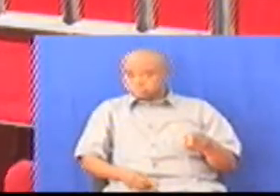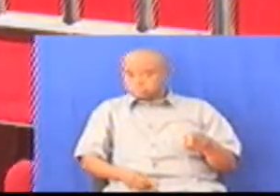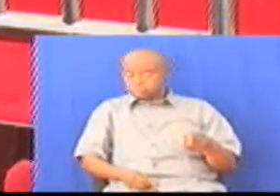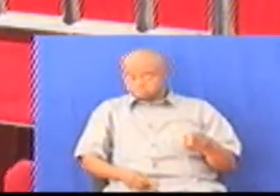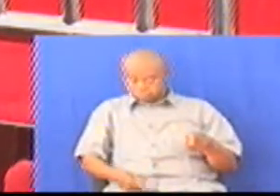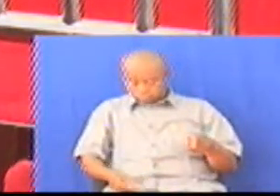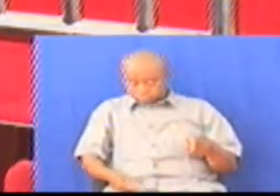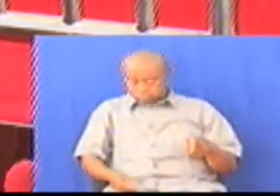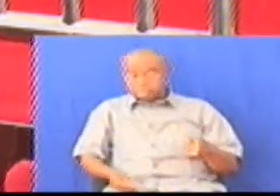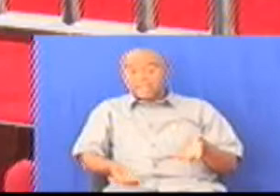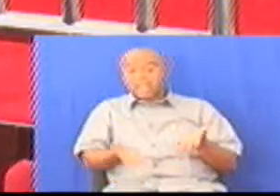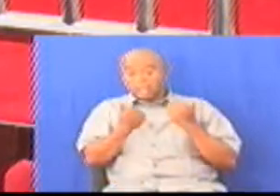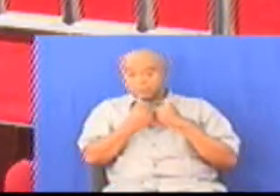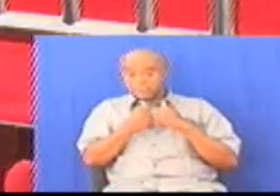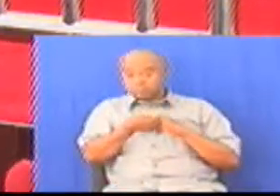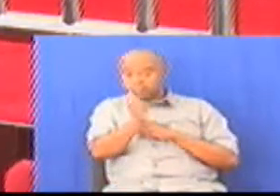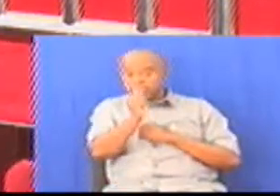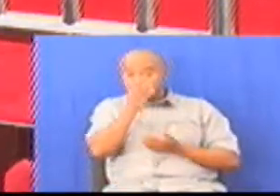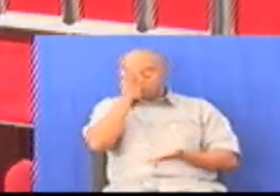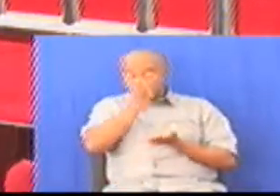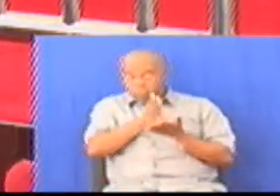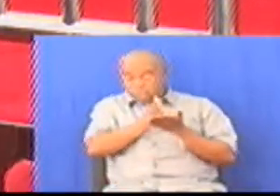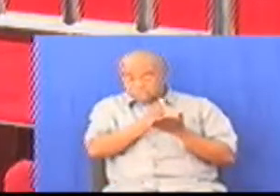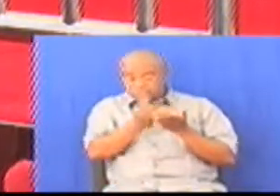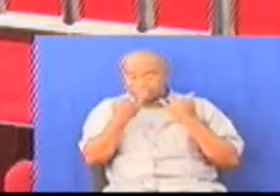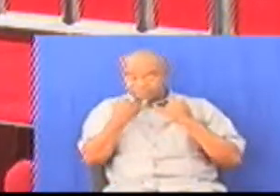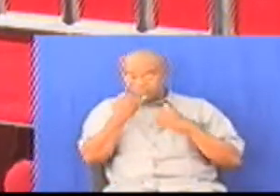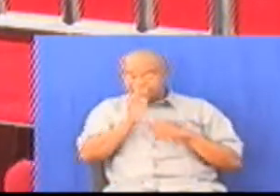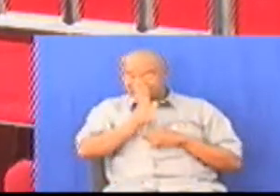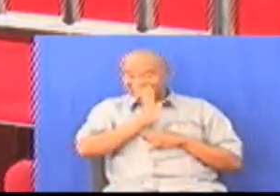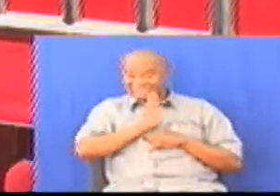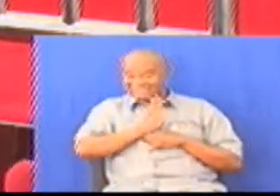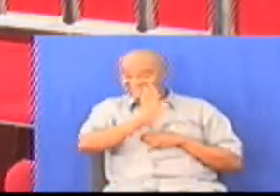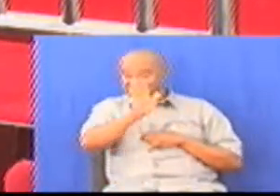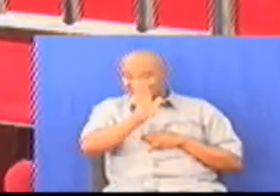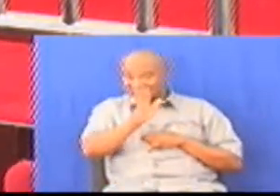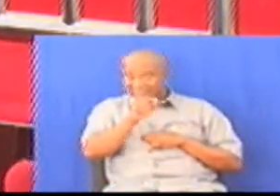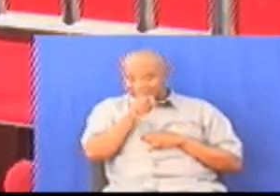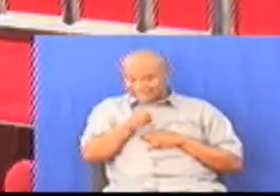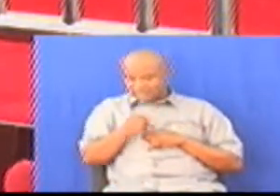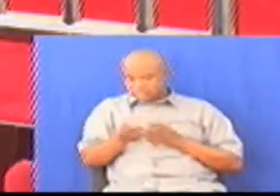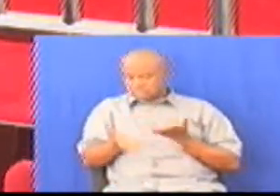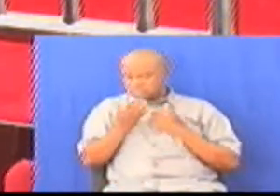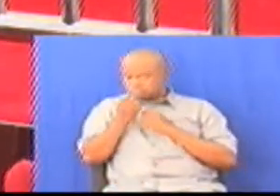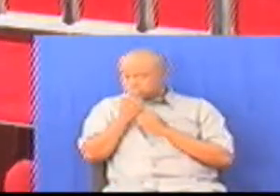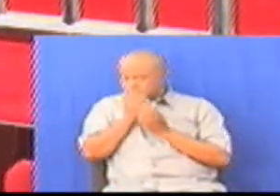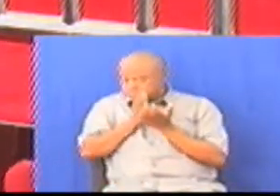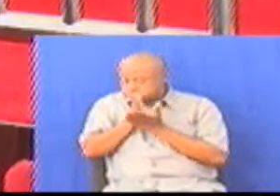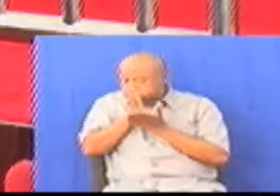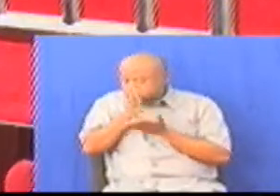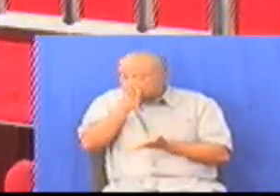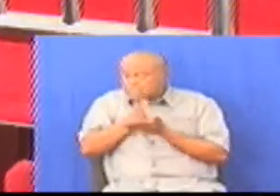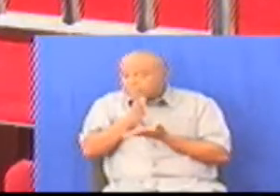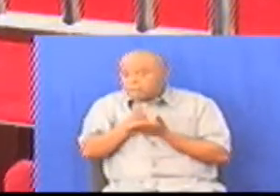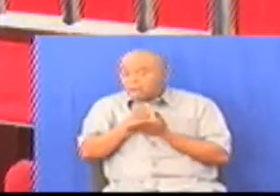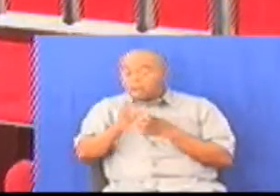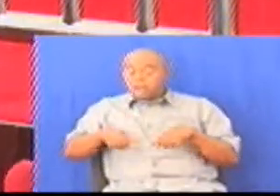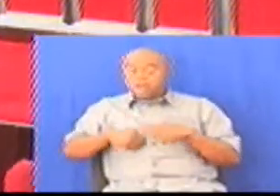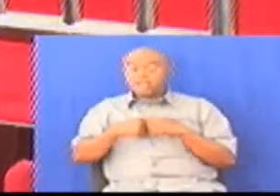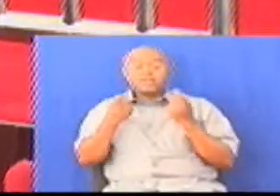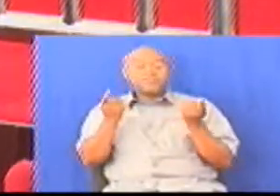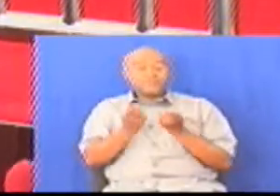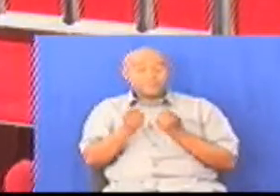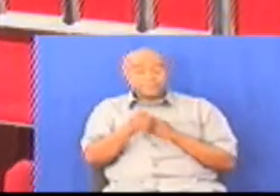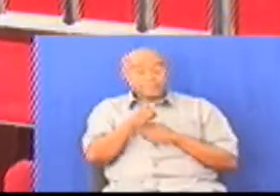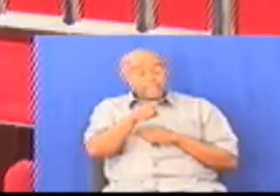aweze kuhakiki taarifa zake ambazo ni za ambazo zinaweza kupatikana kwa usahihi. Lakini mabadiliko haya Mheshimiwa